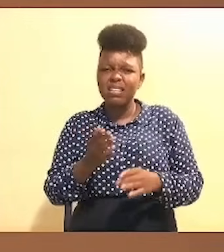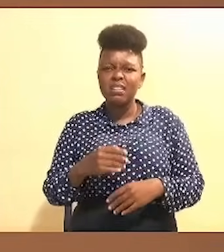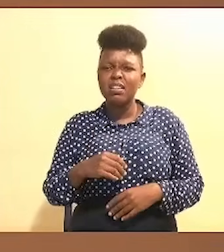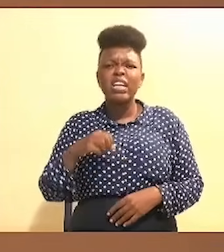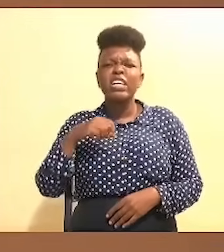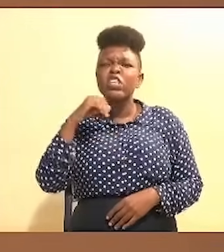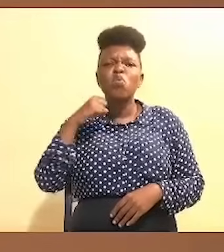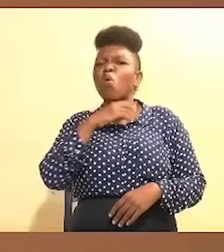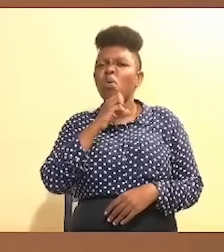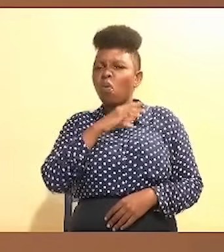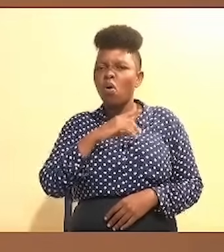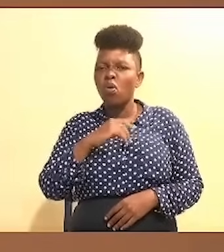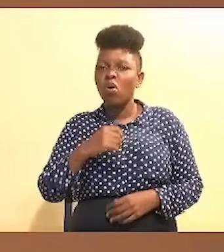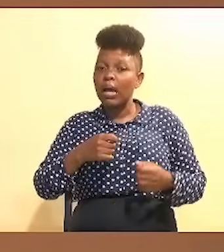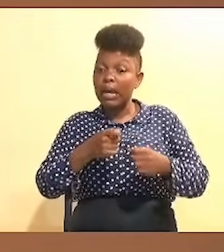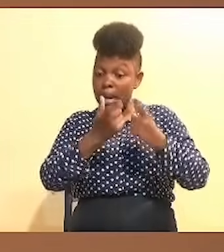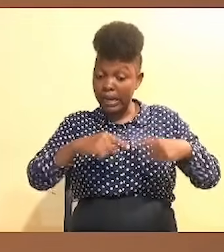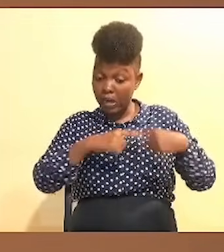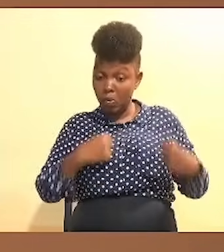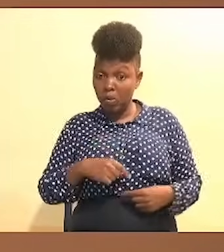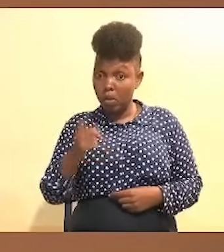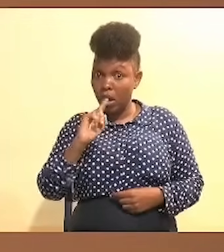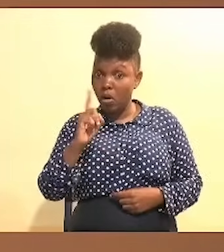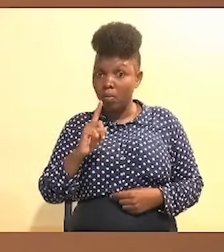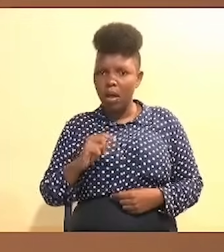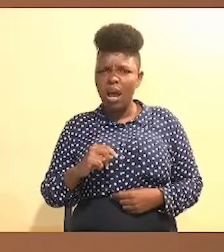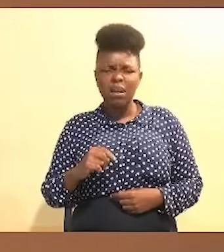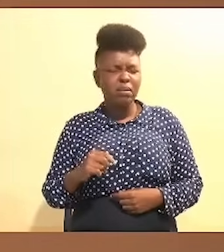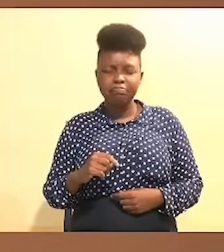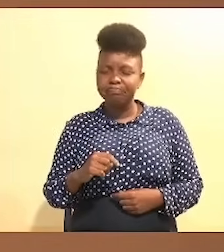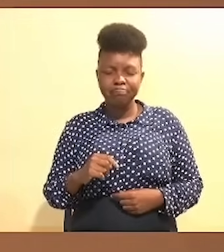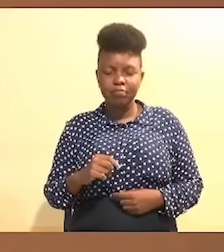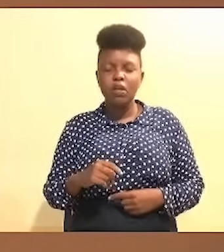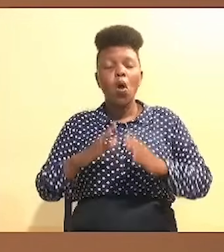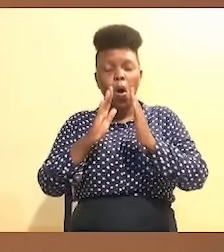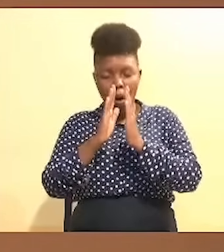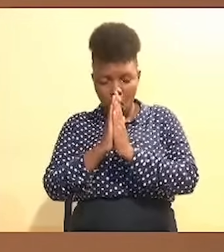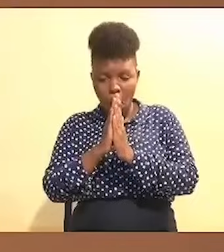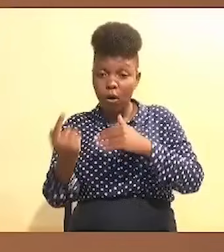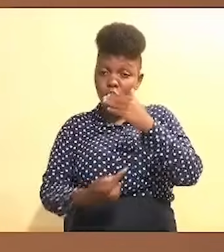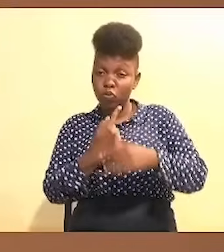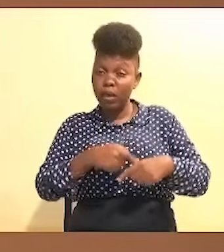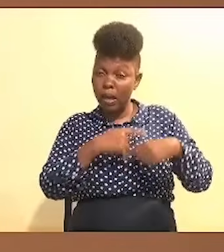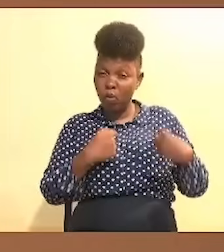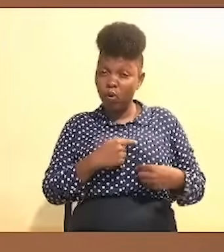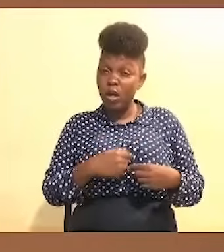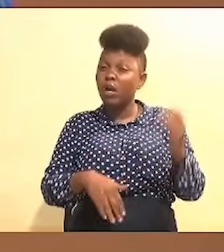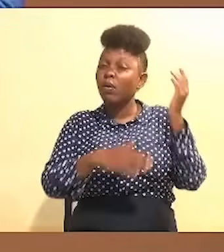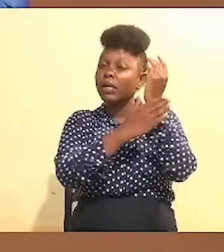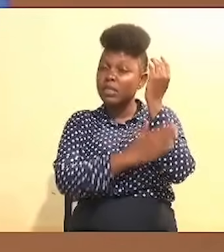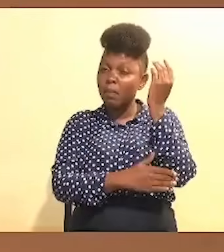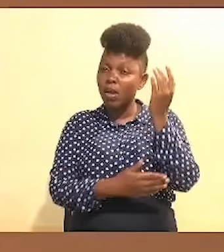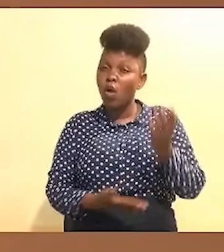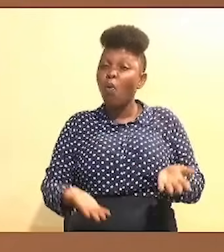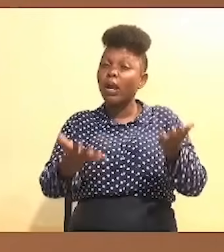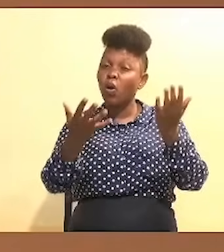Yule anasema anisame lakini moyoni haipo. Anaweza tu akapotezea, lakini omba kutoka moyoni, anajua. Na huwa wakishasamehe, wana uwezo mkubwa sana